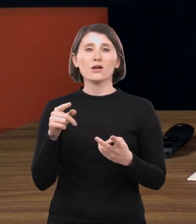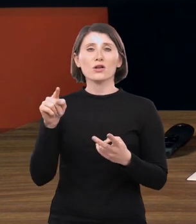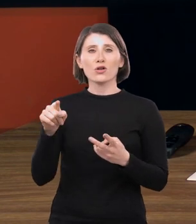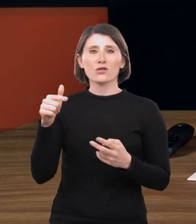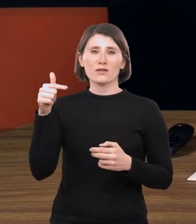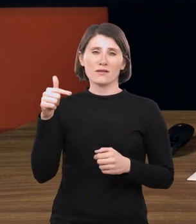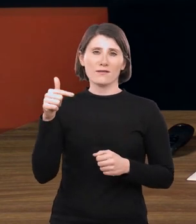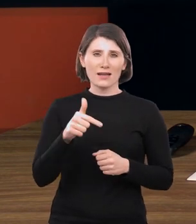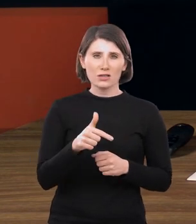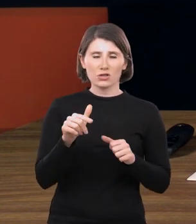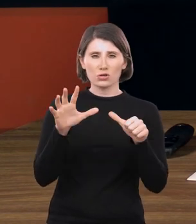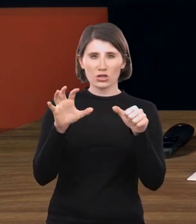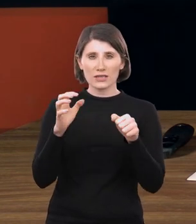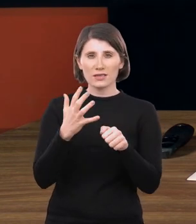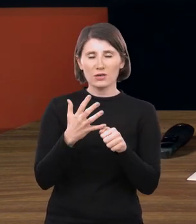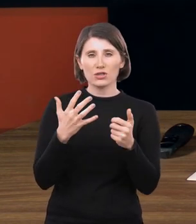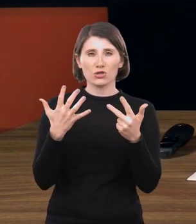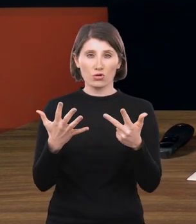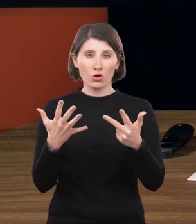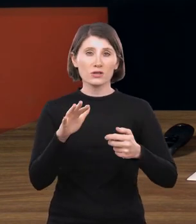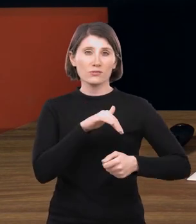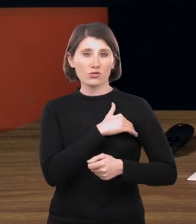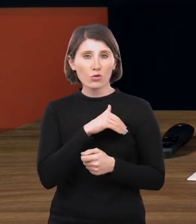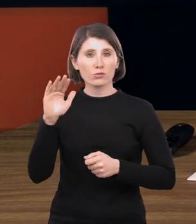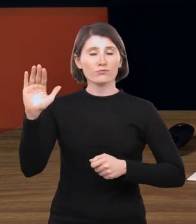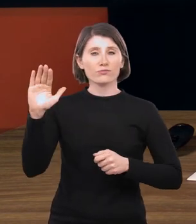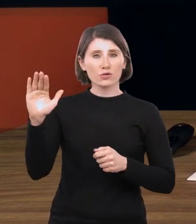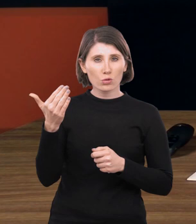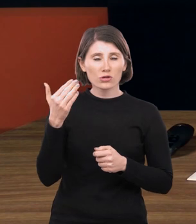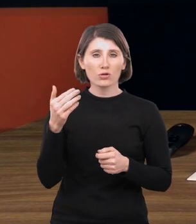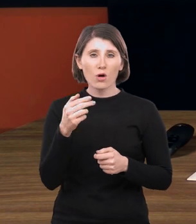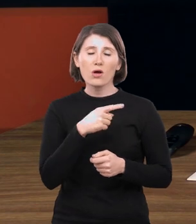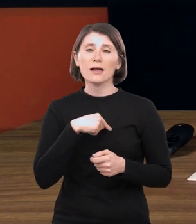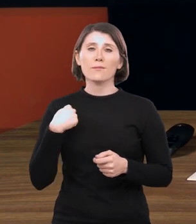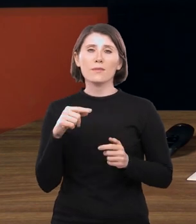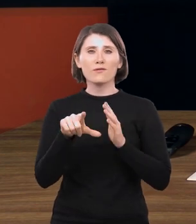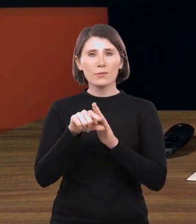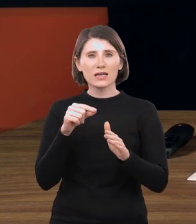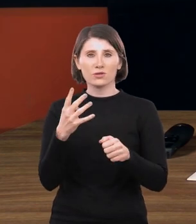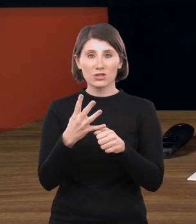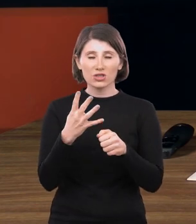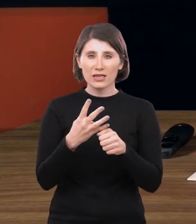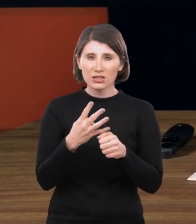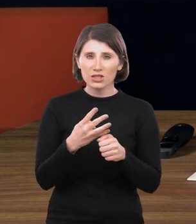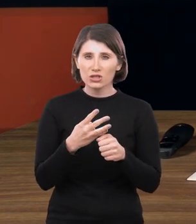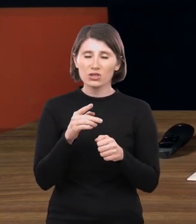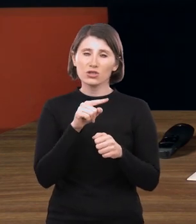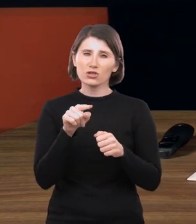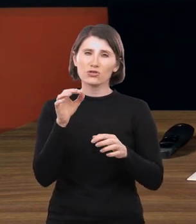2658 szkół, z czego 40 objęliśmy takim szczegółowym badaniem. I podczas tego